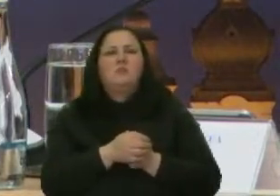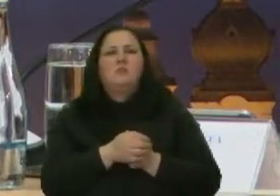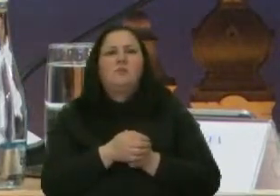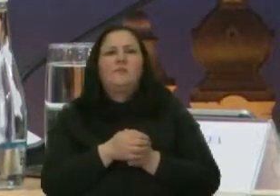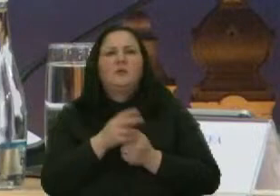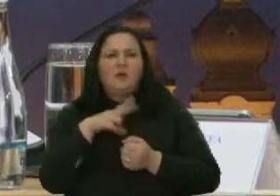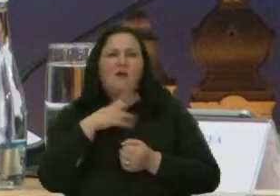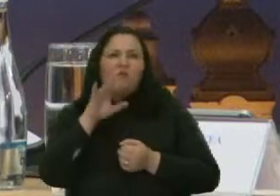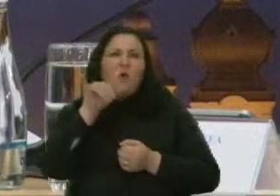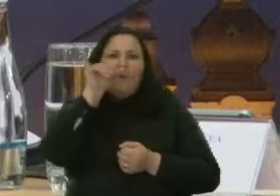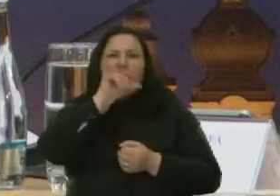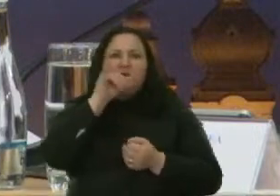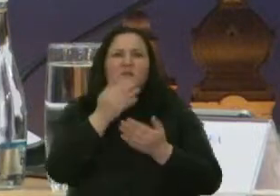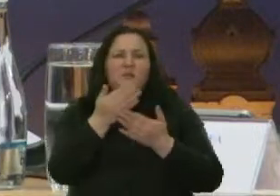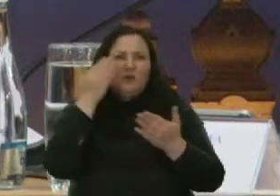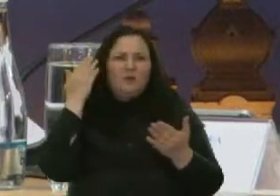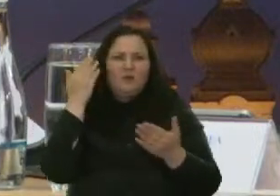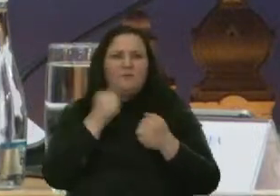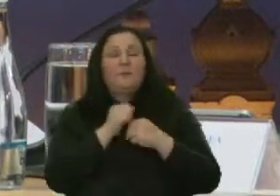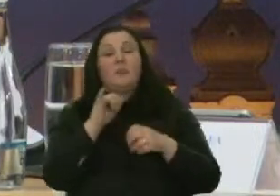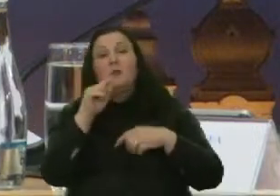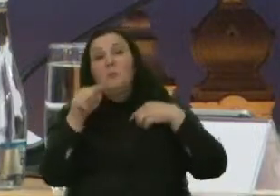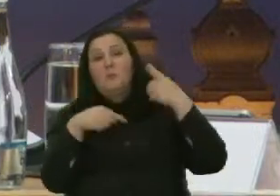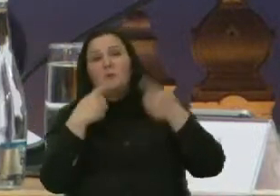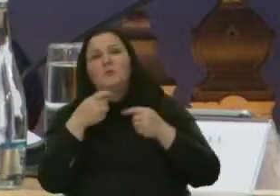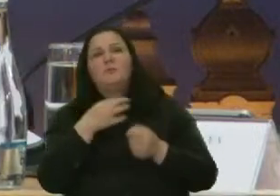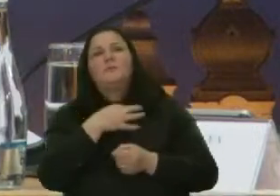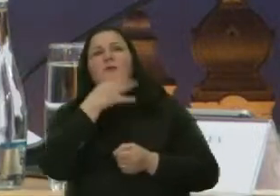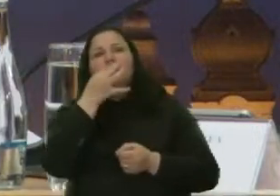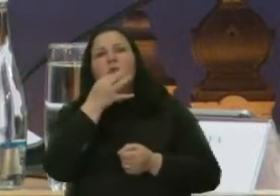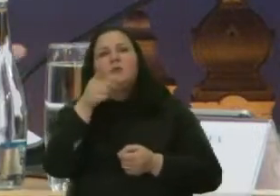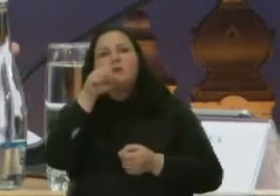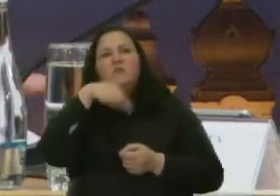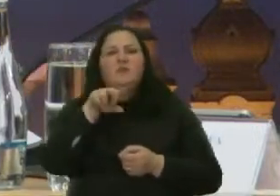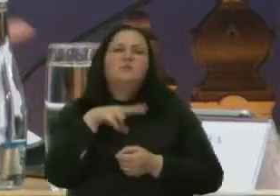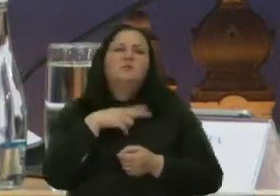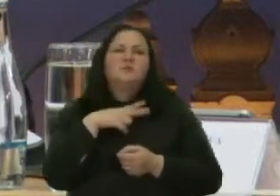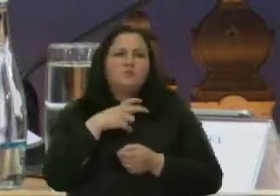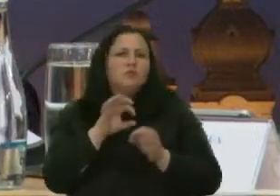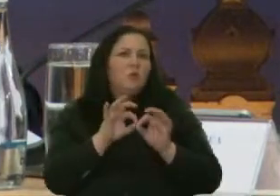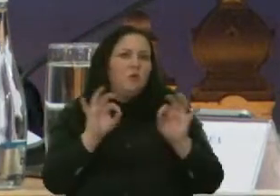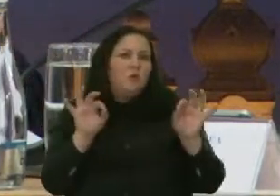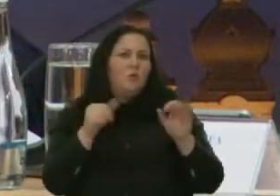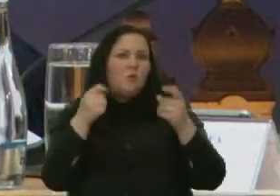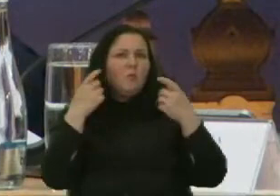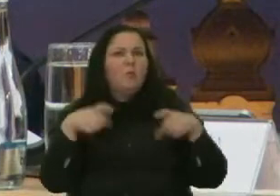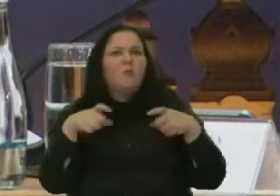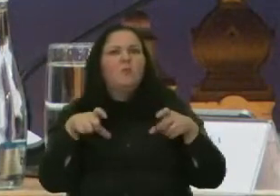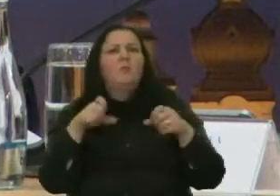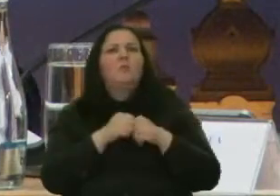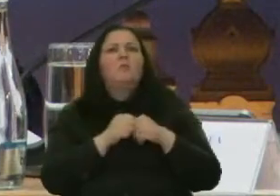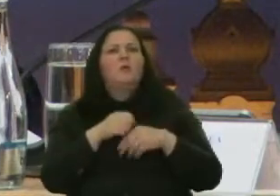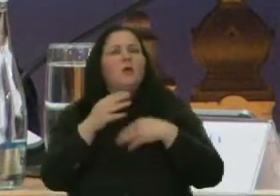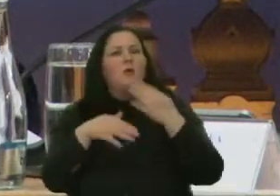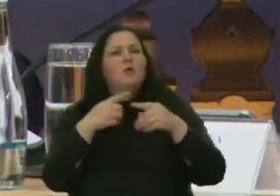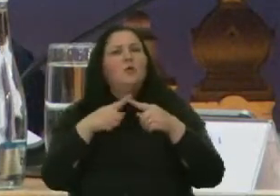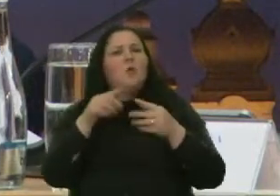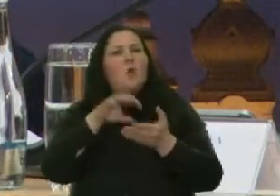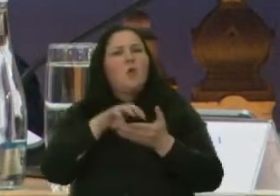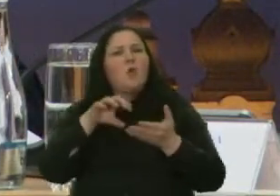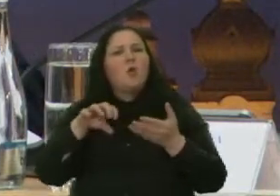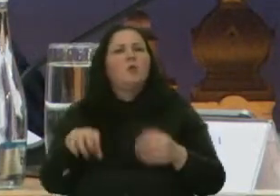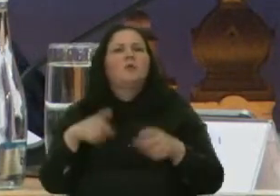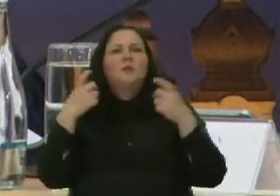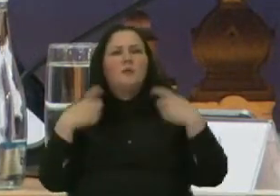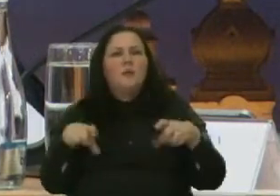dezafectării acolo Și după care și propunerea dumneavoastră este în regulă un parc combinat cu niște locuri de parcare cred